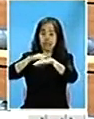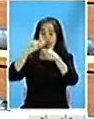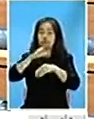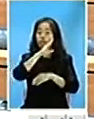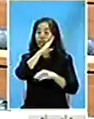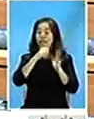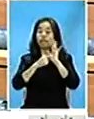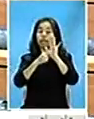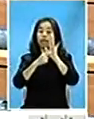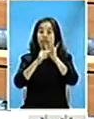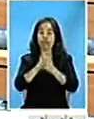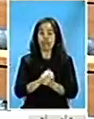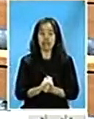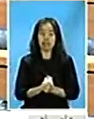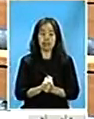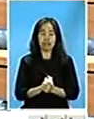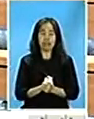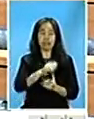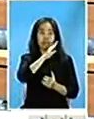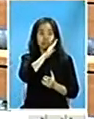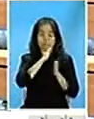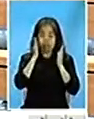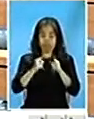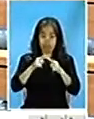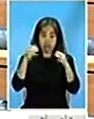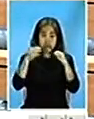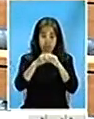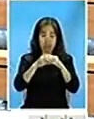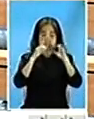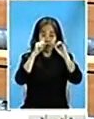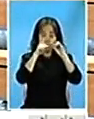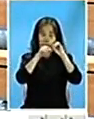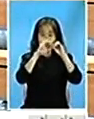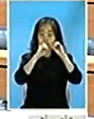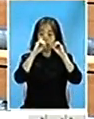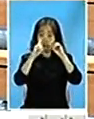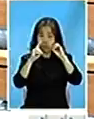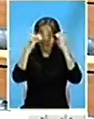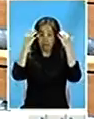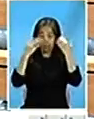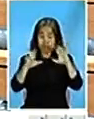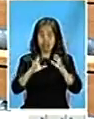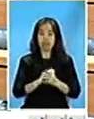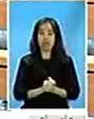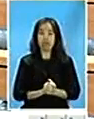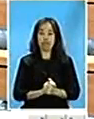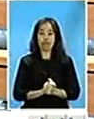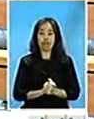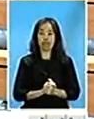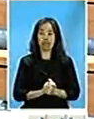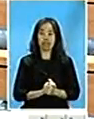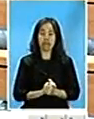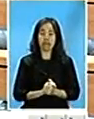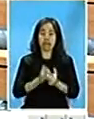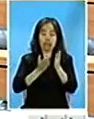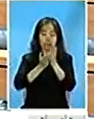ช่นเมื่อผ่านผู้แปรยติในกลุ่มของ 0.01% เนี่ยนะครับหรือร้อยละ 0.01 ไปแล้วเนี่ยนะครับผ่านก